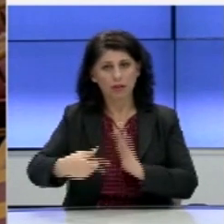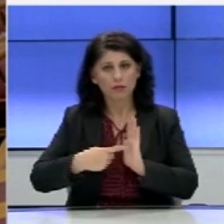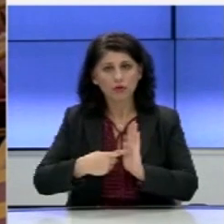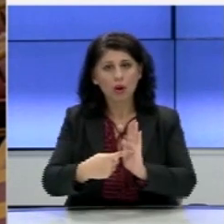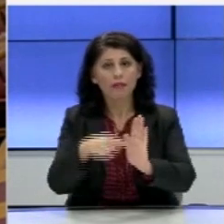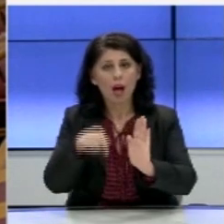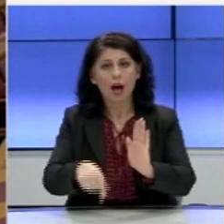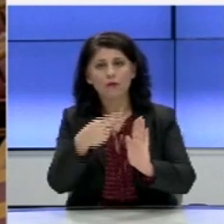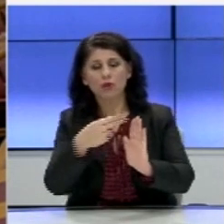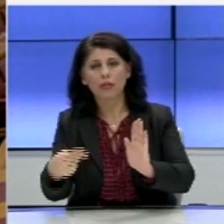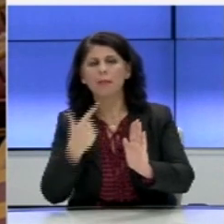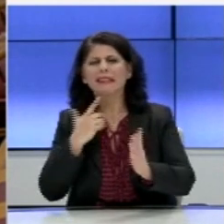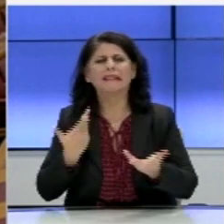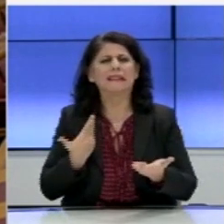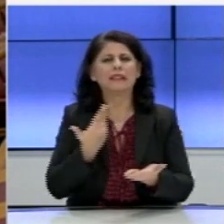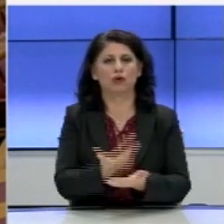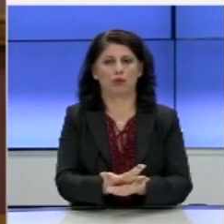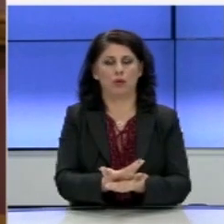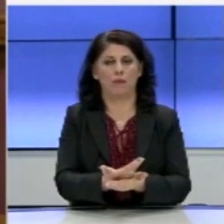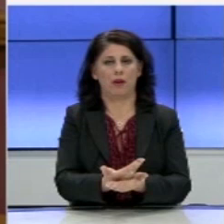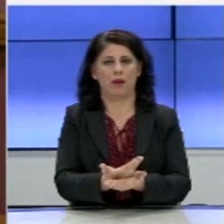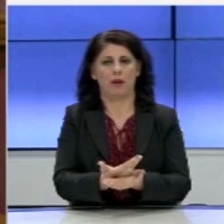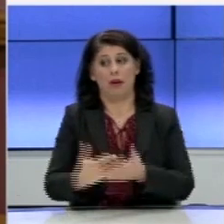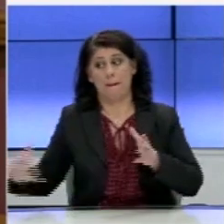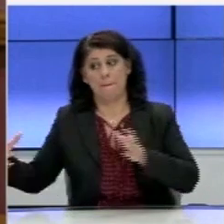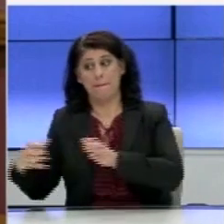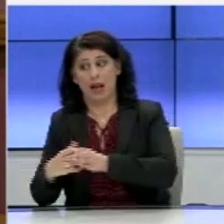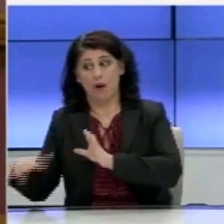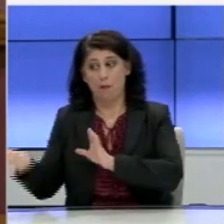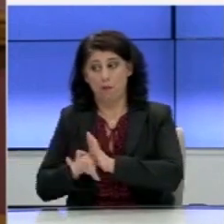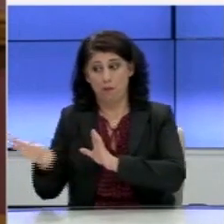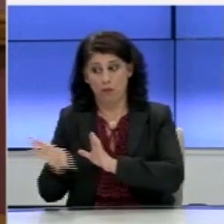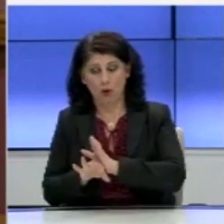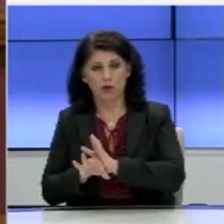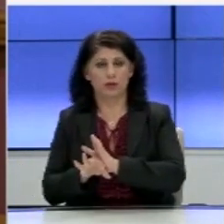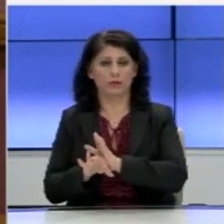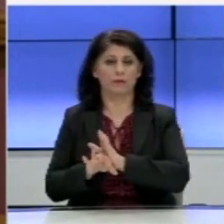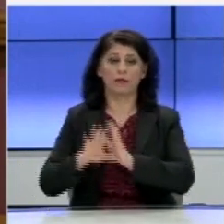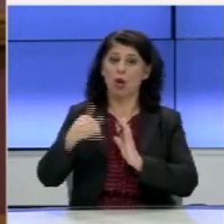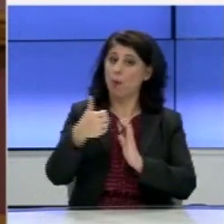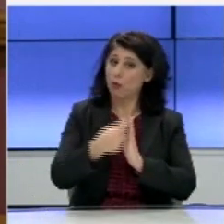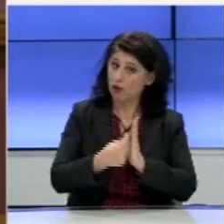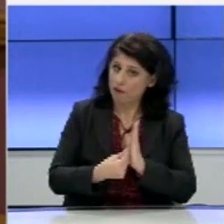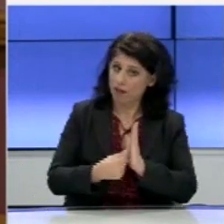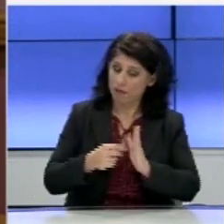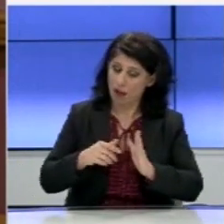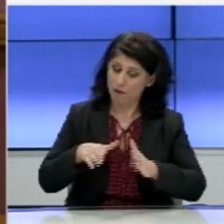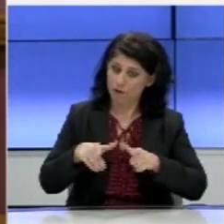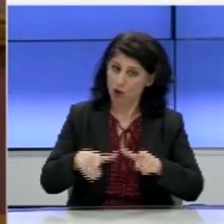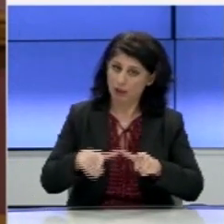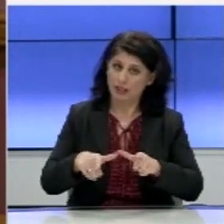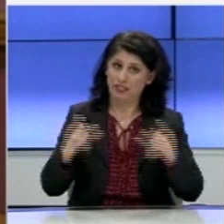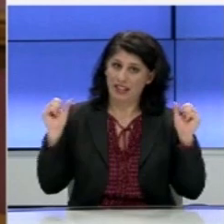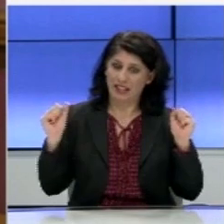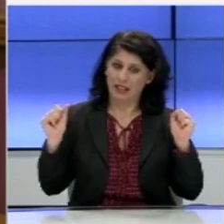αυτό το ζήτημα. Και τι ζητούσανε? Μαζικές προσλήψεις προσωπικού, πρωτοβάθμιας φροντίδας υγείας, στήριξη με